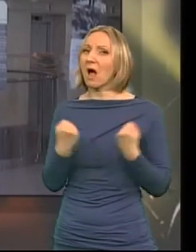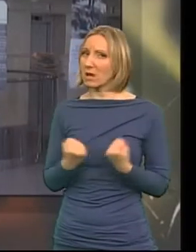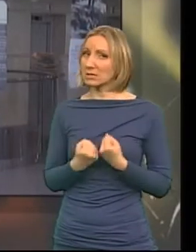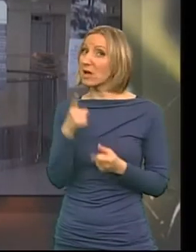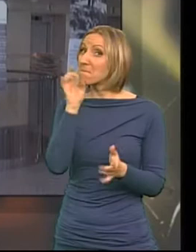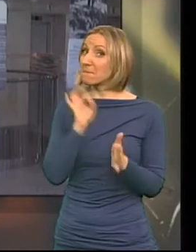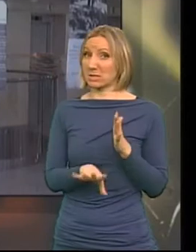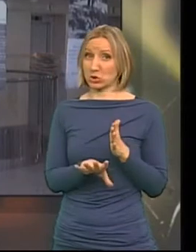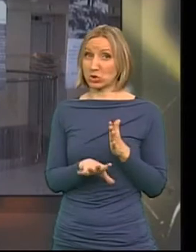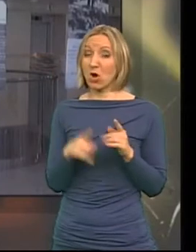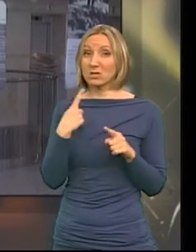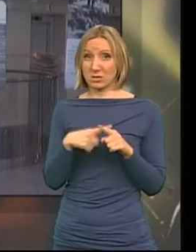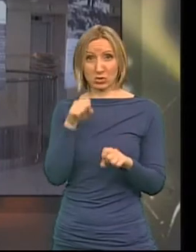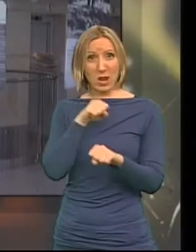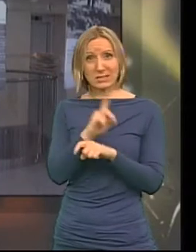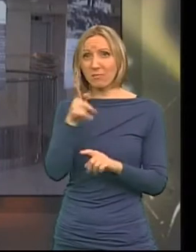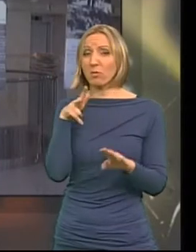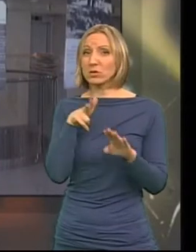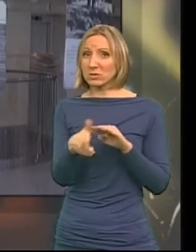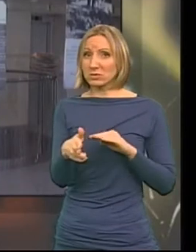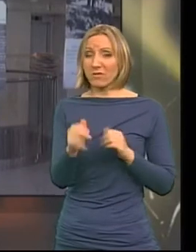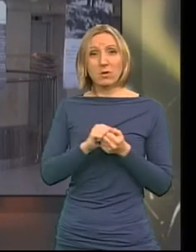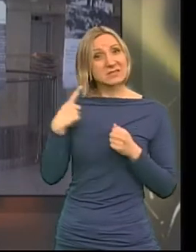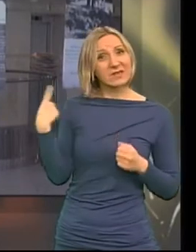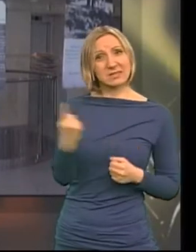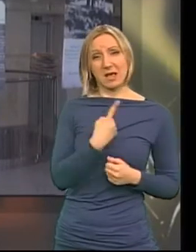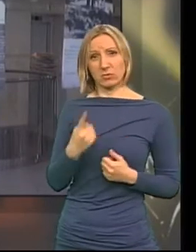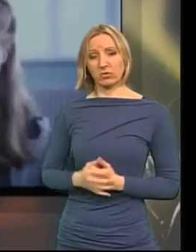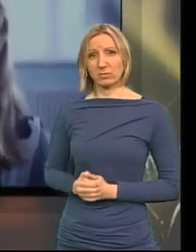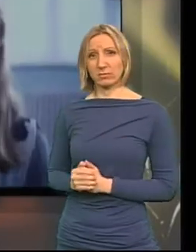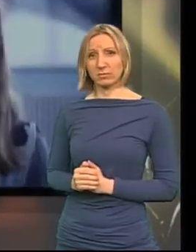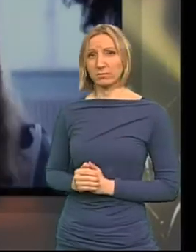to brzo, jer nasilje moramo zaustaviti svi zajedno.